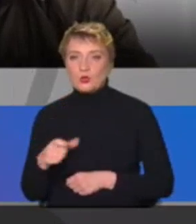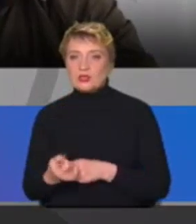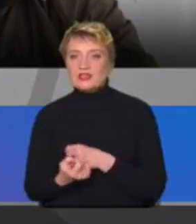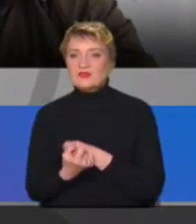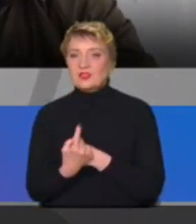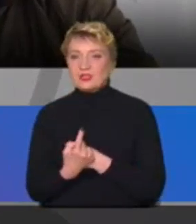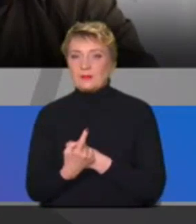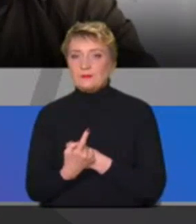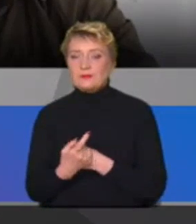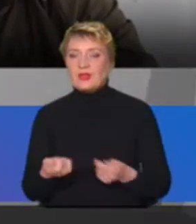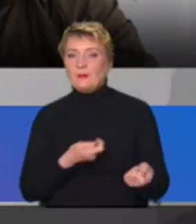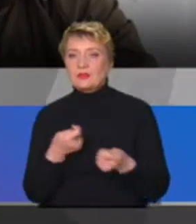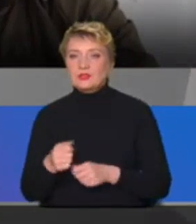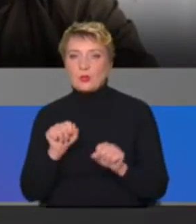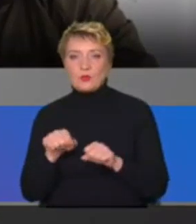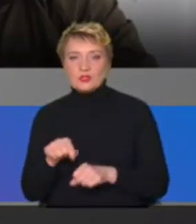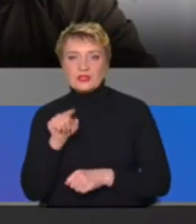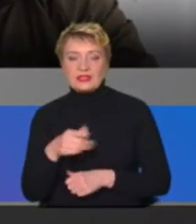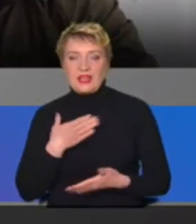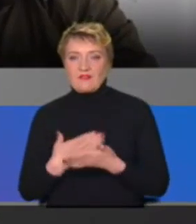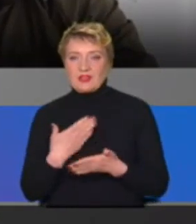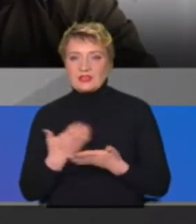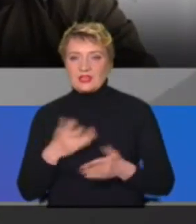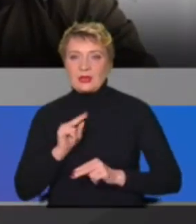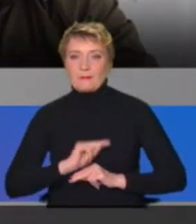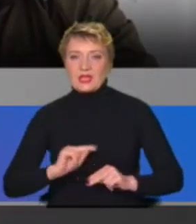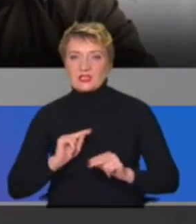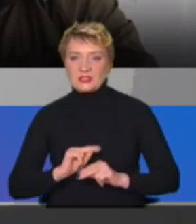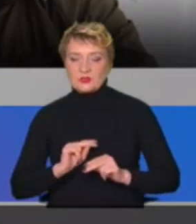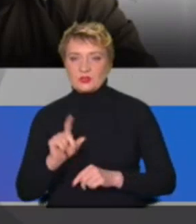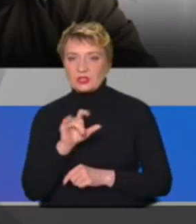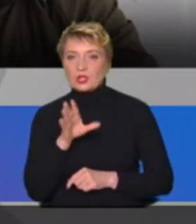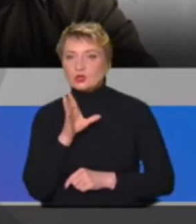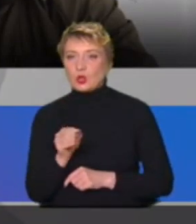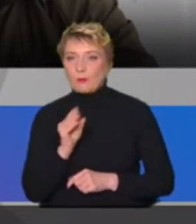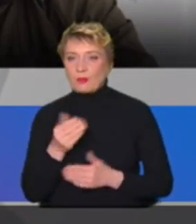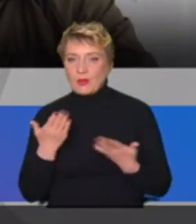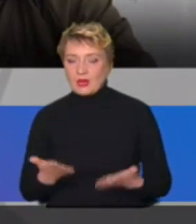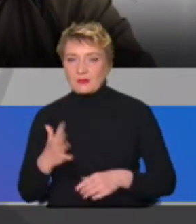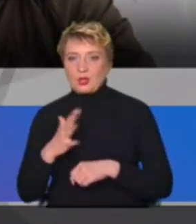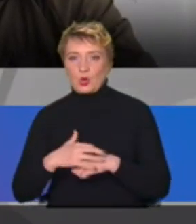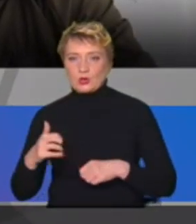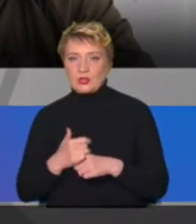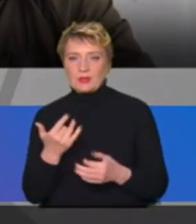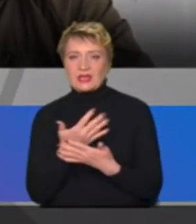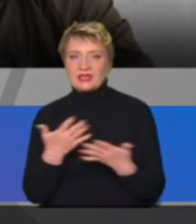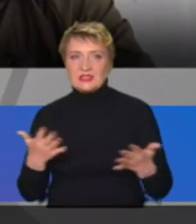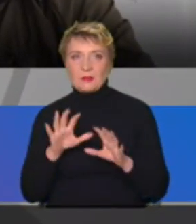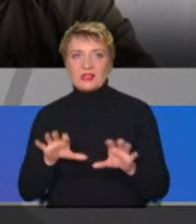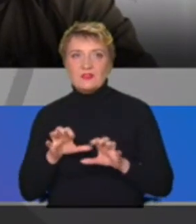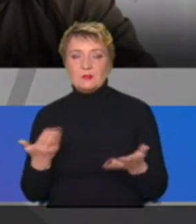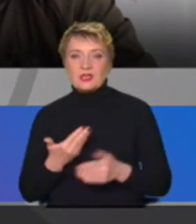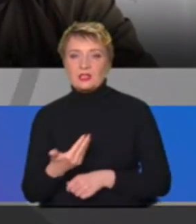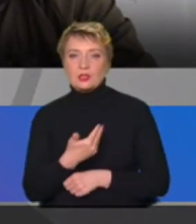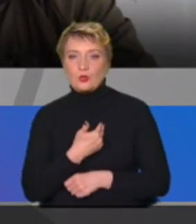дістають. Можливо, ще є для тих волонтерів, які працюють з собаками, котами, різними тваринами, які теж хочуть